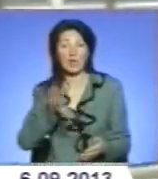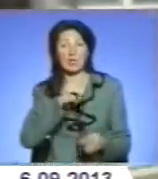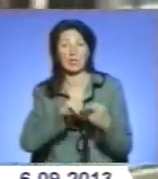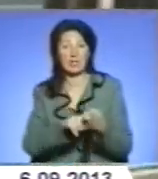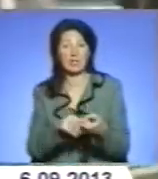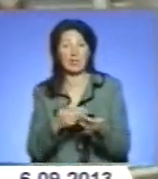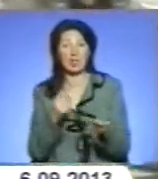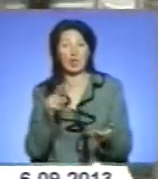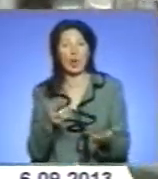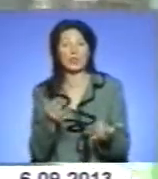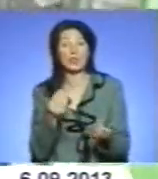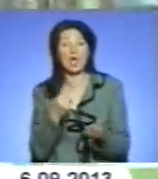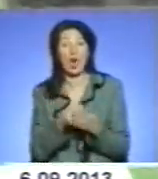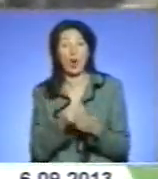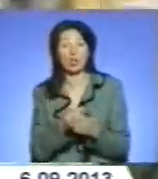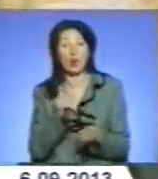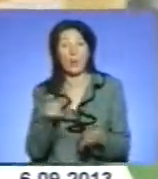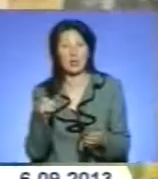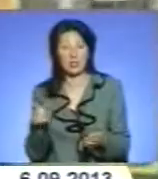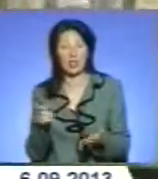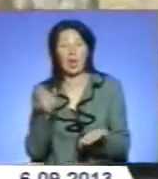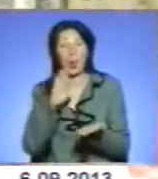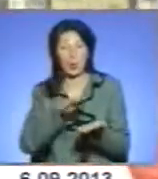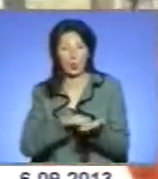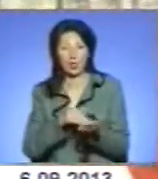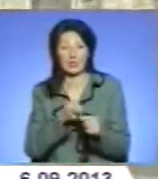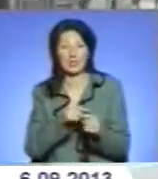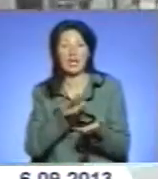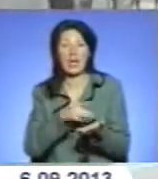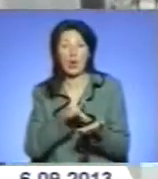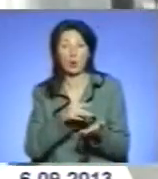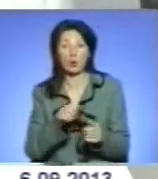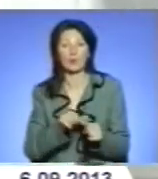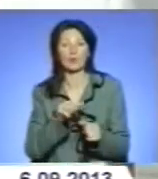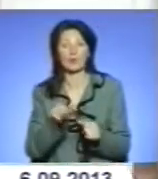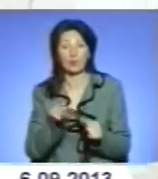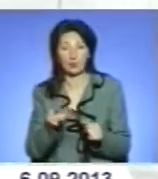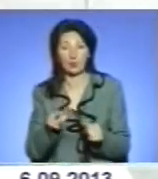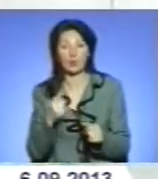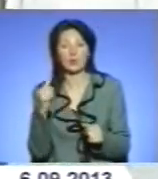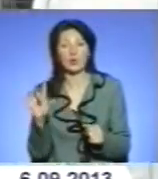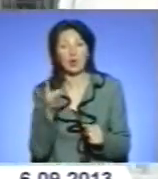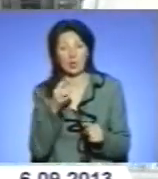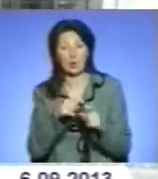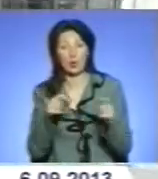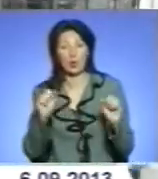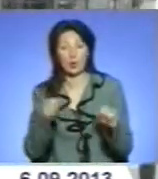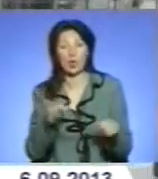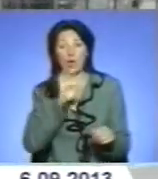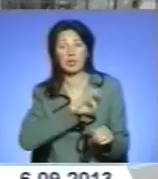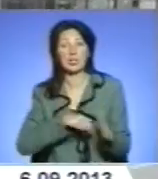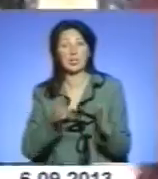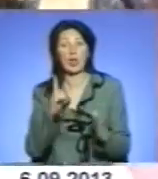того, скільки коштів пасажир покладе на її рахунок. Натомість одноразовим квитком можна скористатися тільки